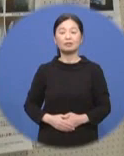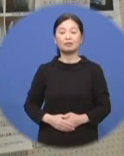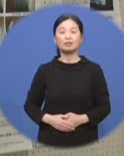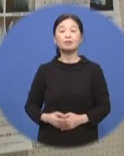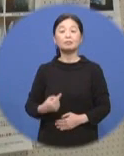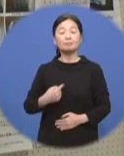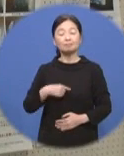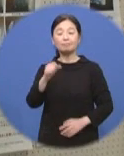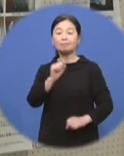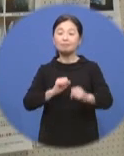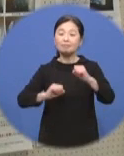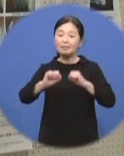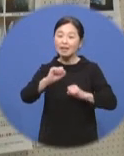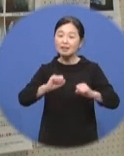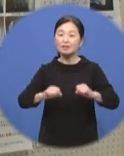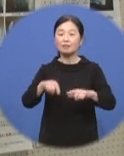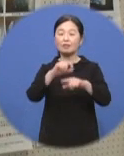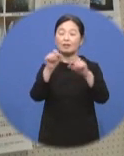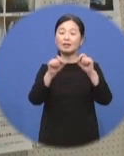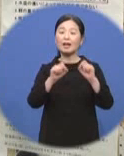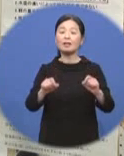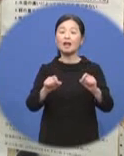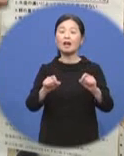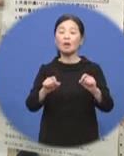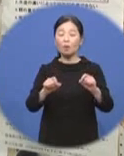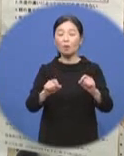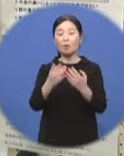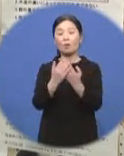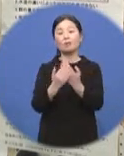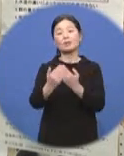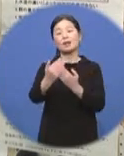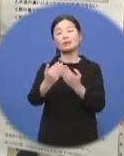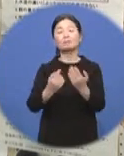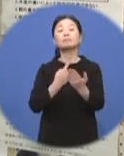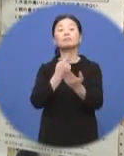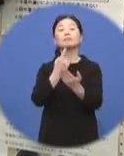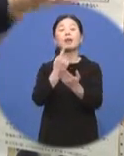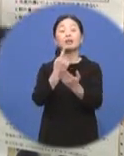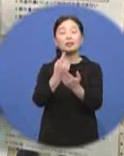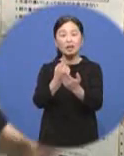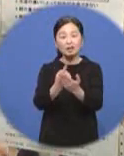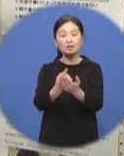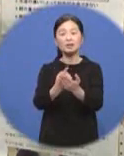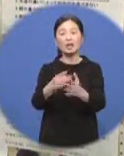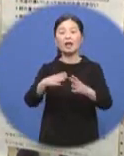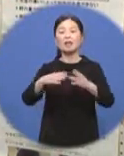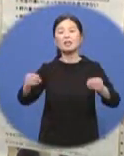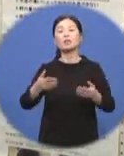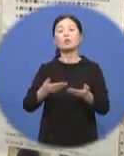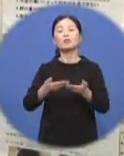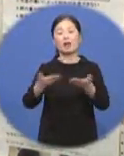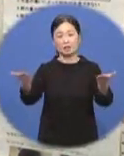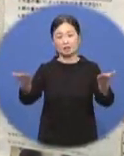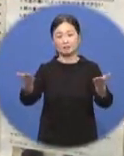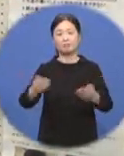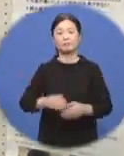動成果をマリンチャレンジとかそういう大会に出て、こうやって岡宿会のことを全国に発信したりしています